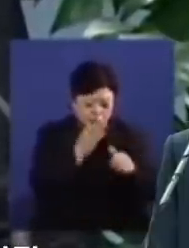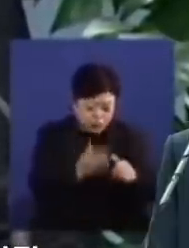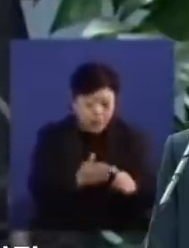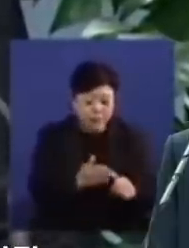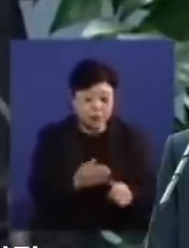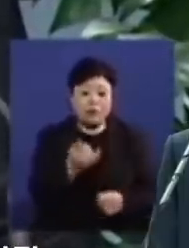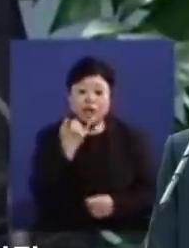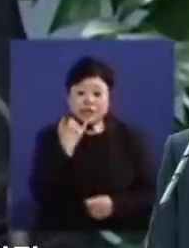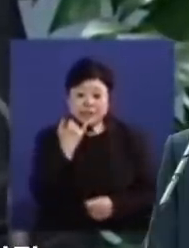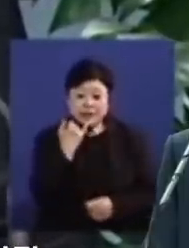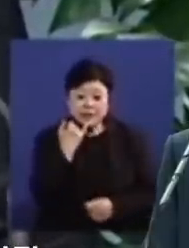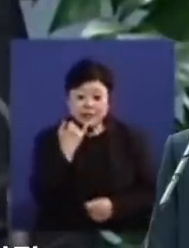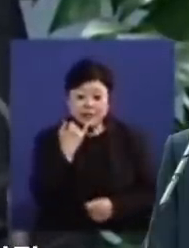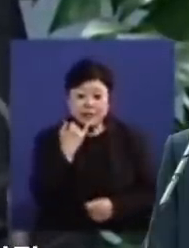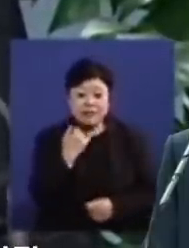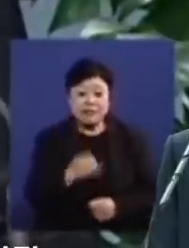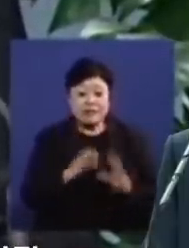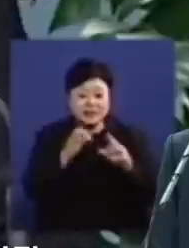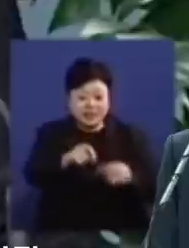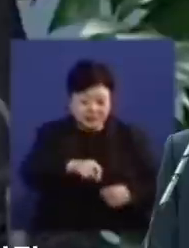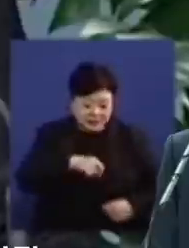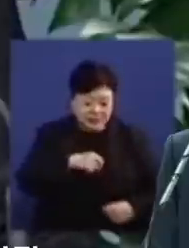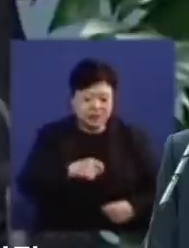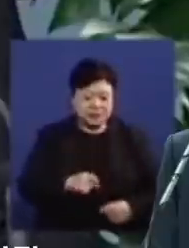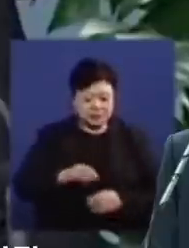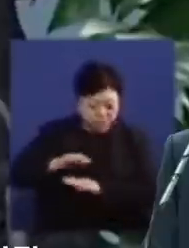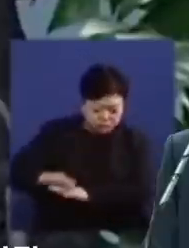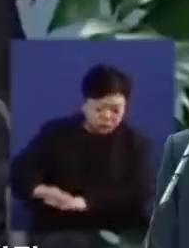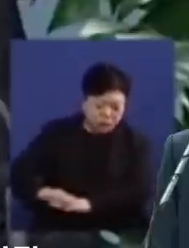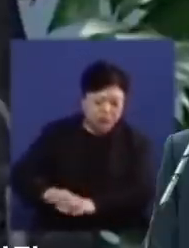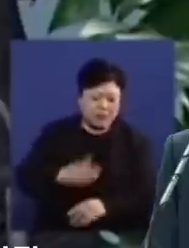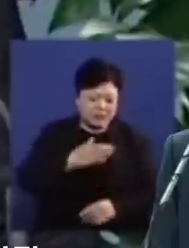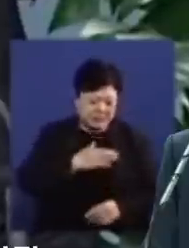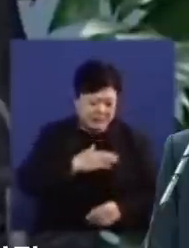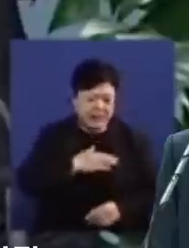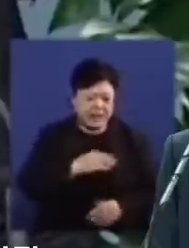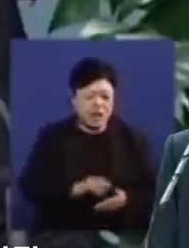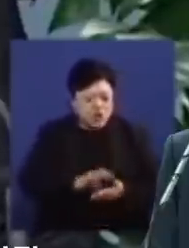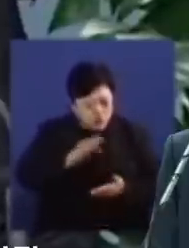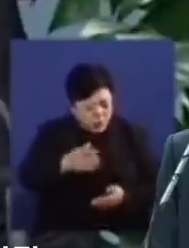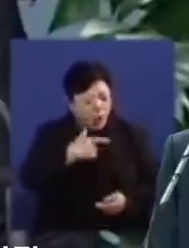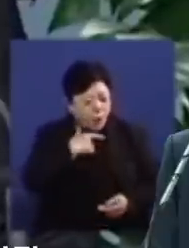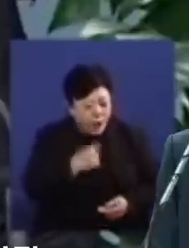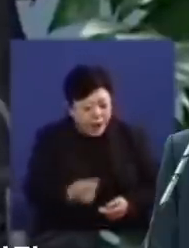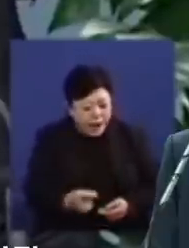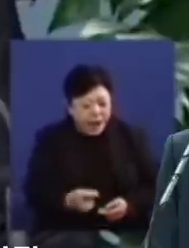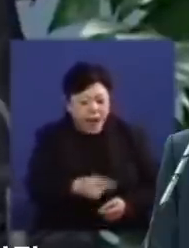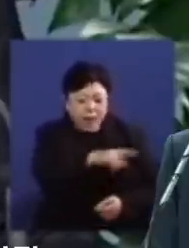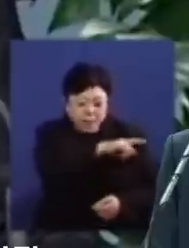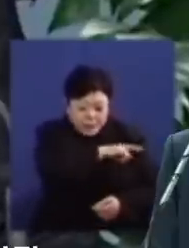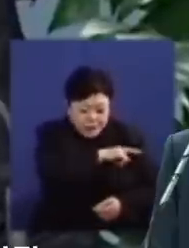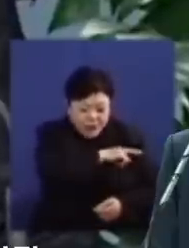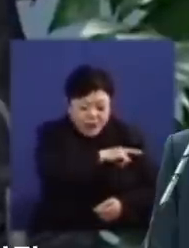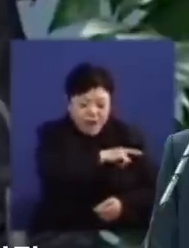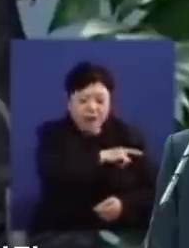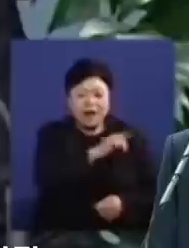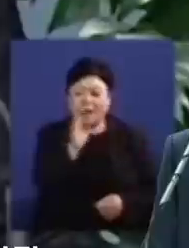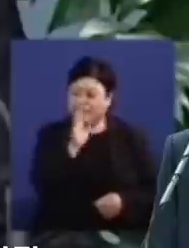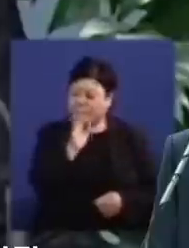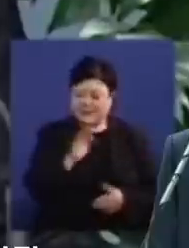것은 좋은데 그 나라와 그 일을 제껴놓고 내 유명하게 되기 위해서